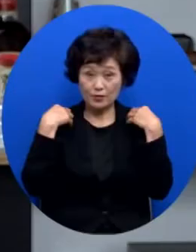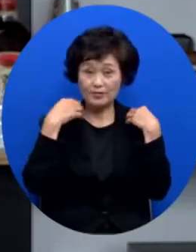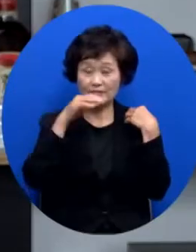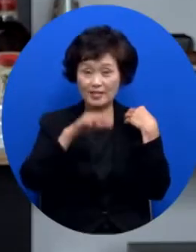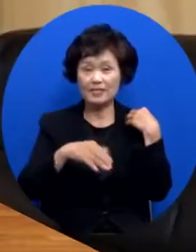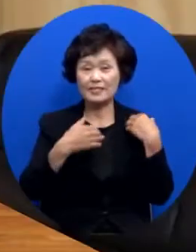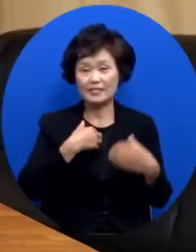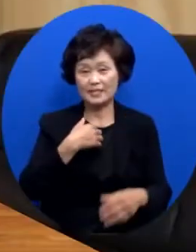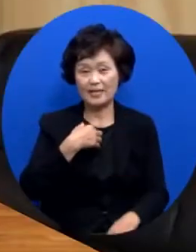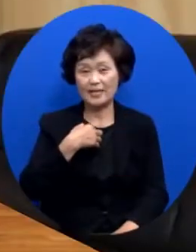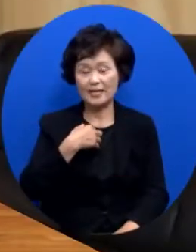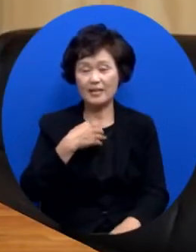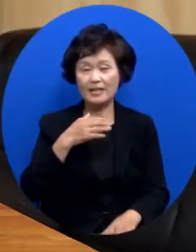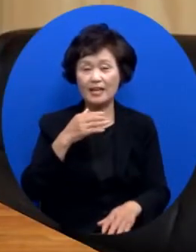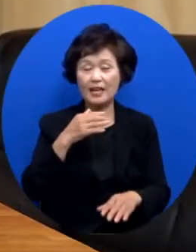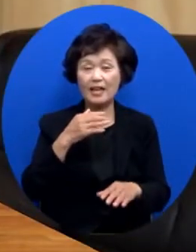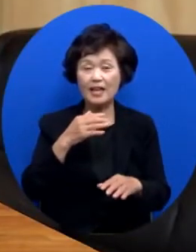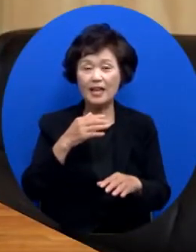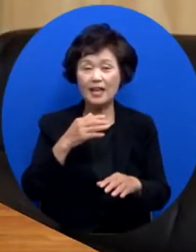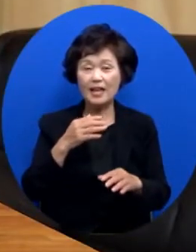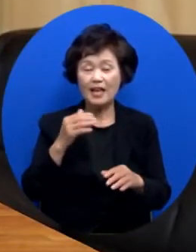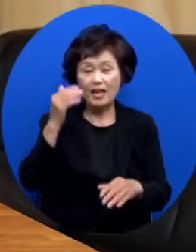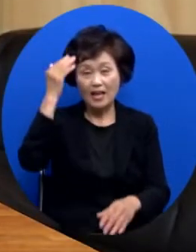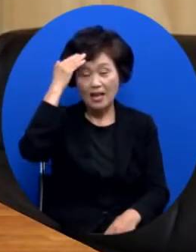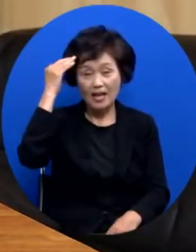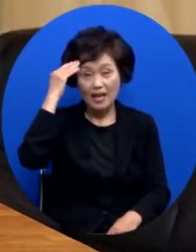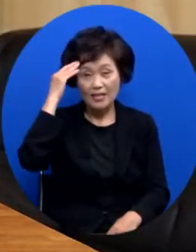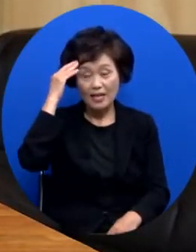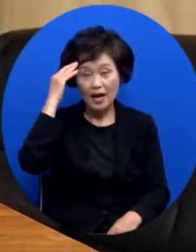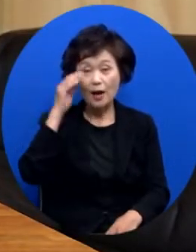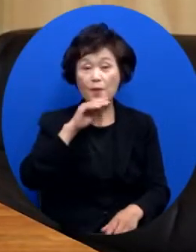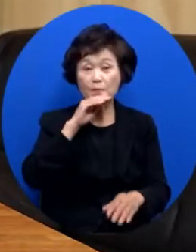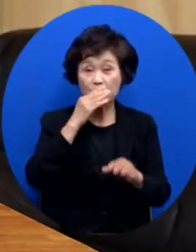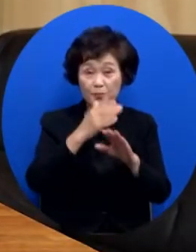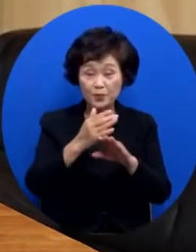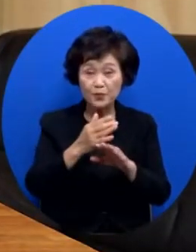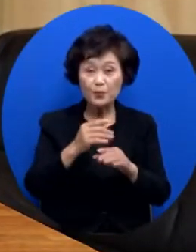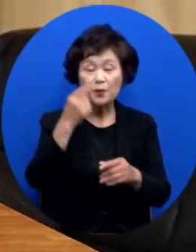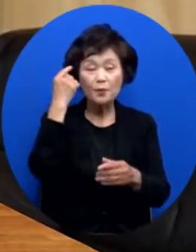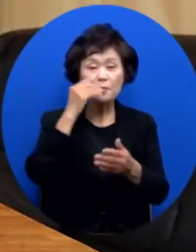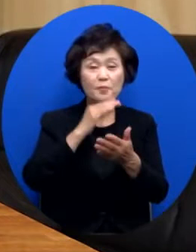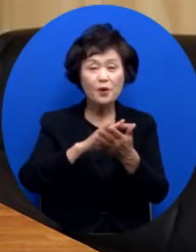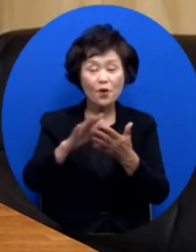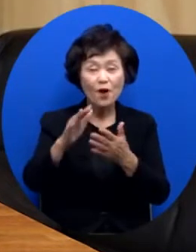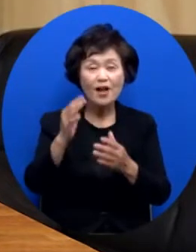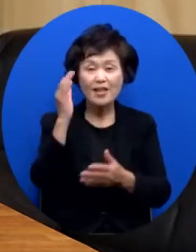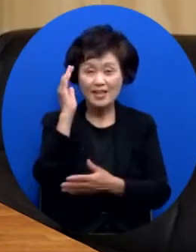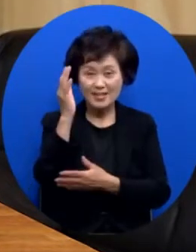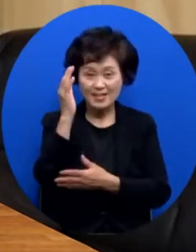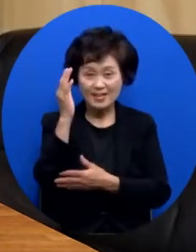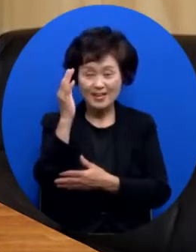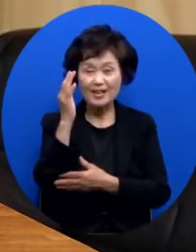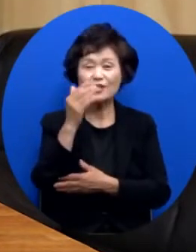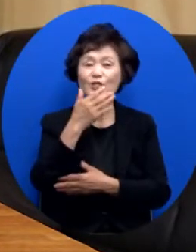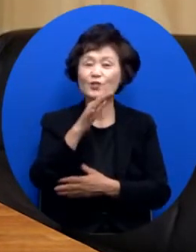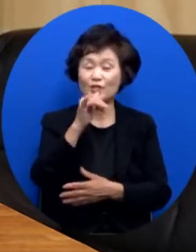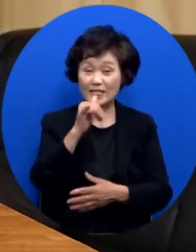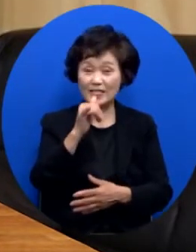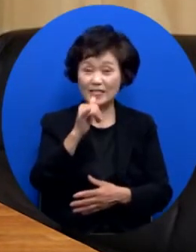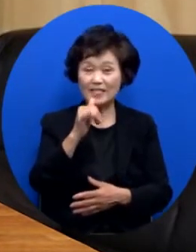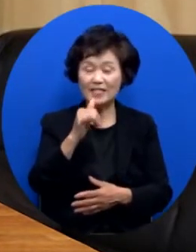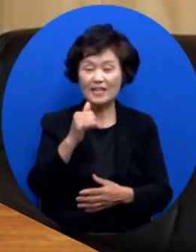인천교육청에서 나에게 남북 평화를 얘기할 수 있는 큰 장을 좀 만드는 일을 책임맡아